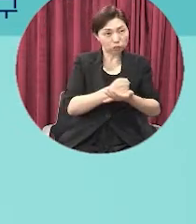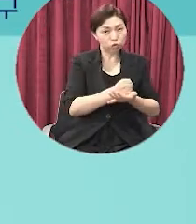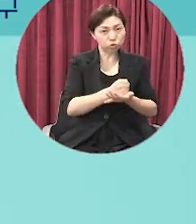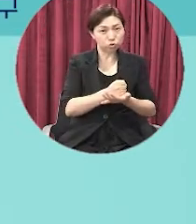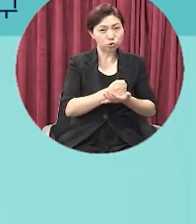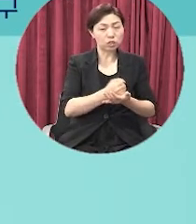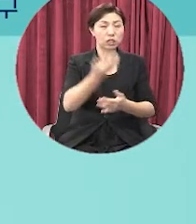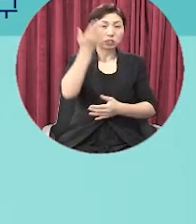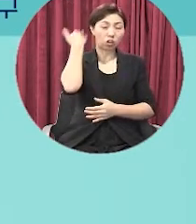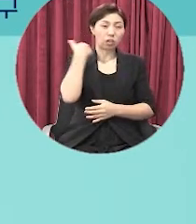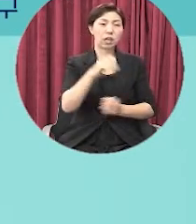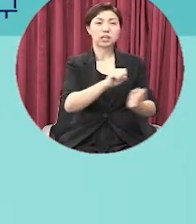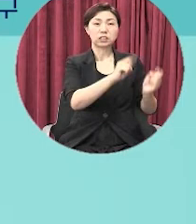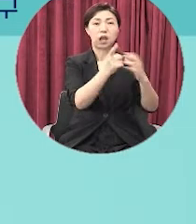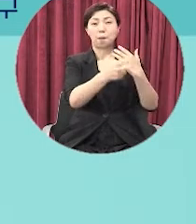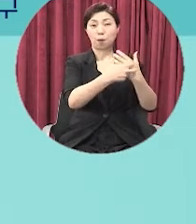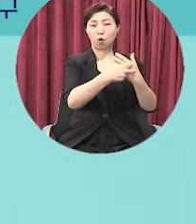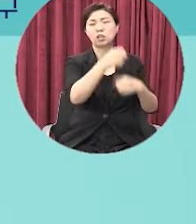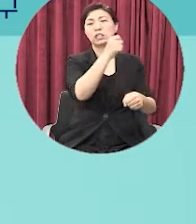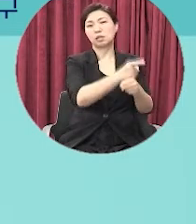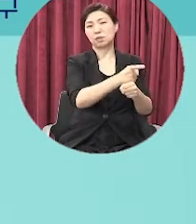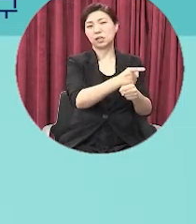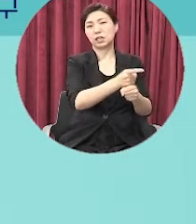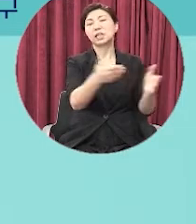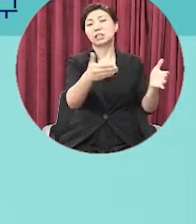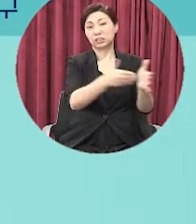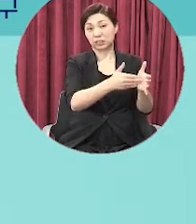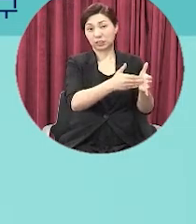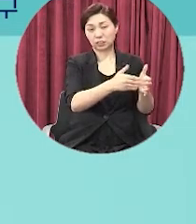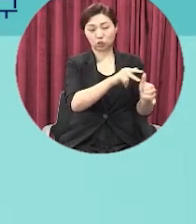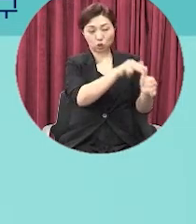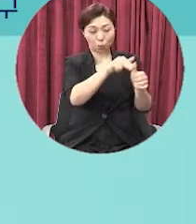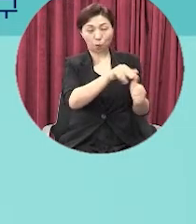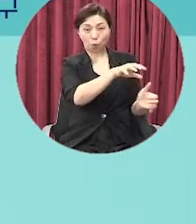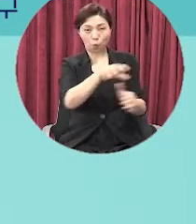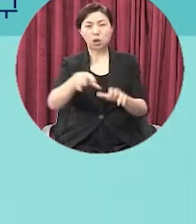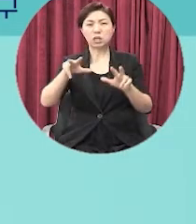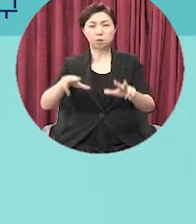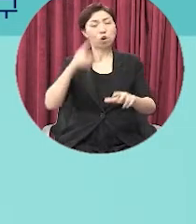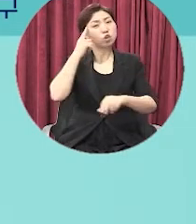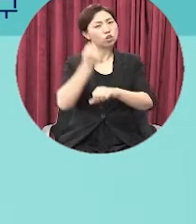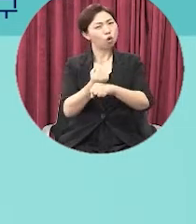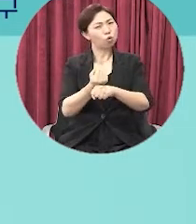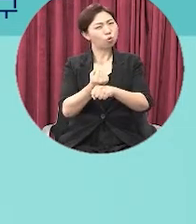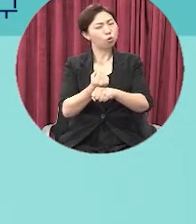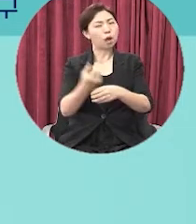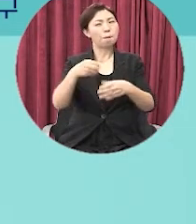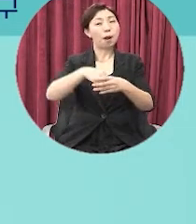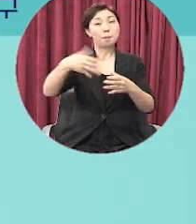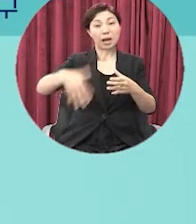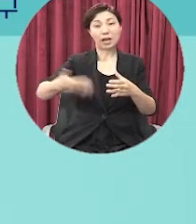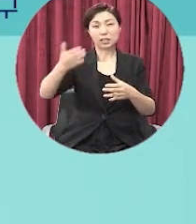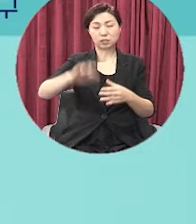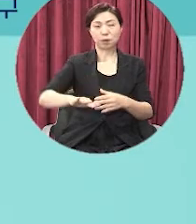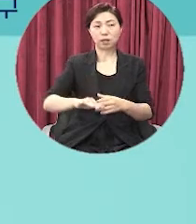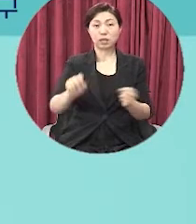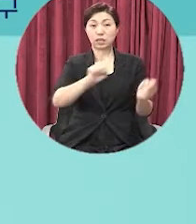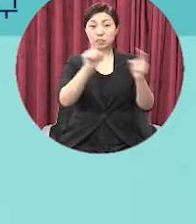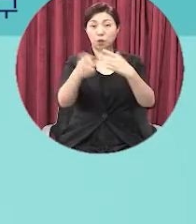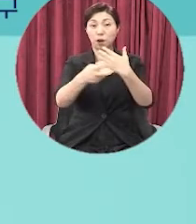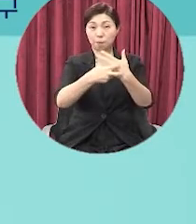유지할 병원에서 만들어져있는 놈들입니다 본 연구의 포함되는 것들은 아니지만 예를 들면 재활 의료 기관 의 경우는 굉장히